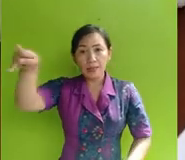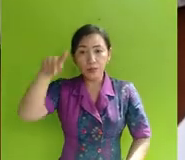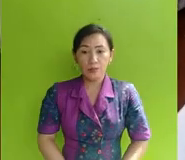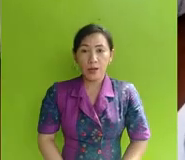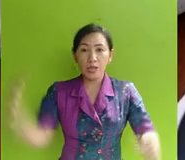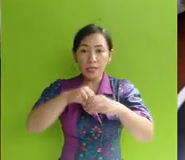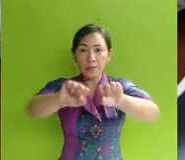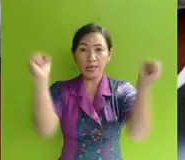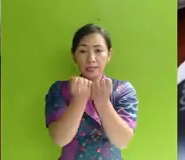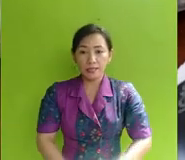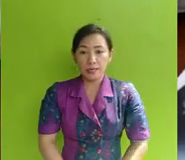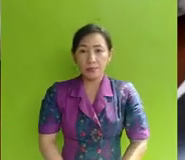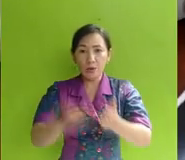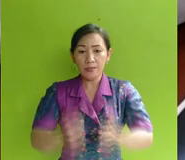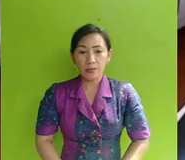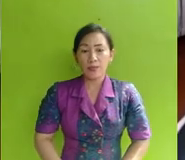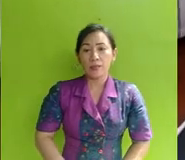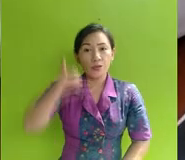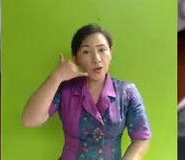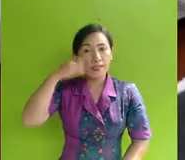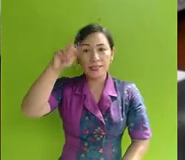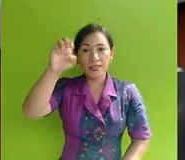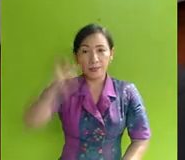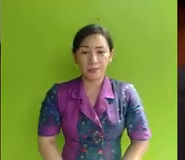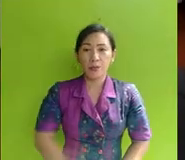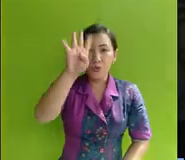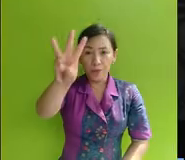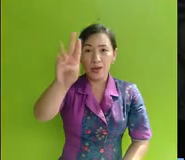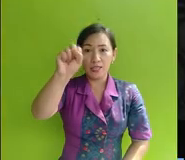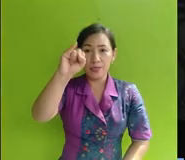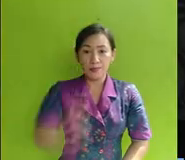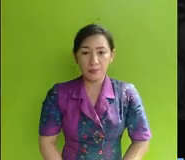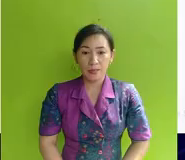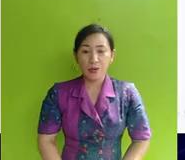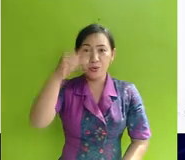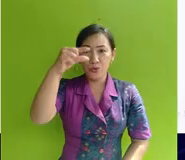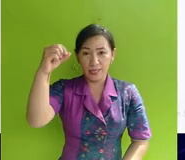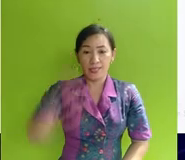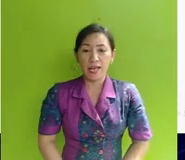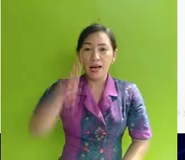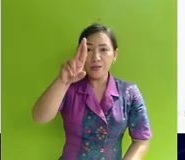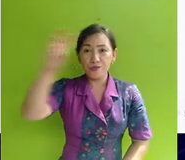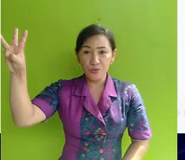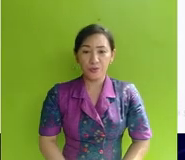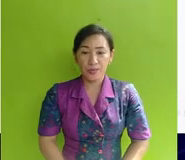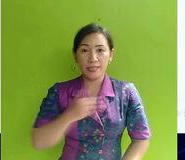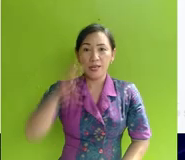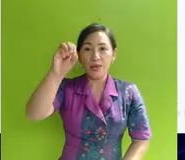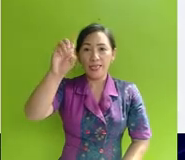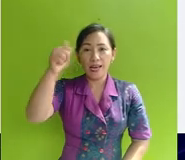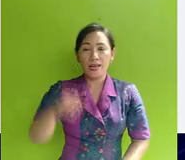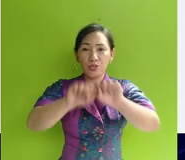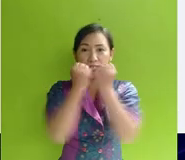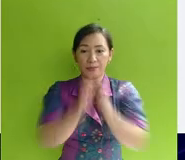untuk memantau masukan masyarakat melalui call center, web resmi, Google Review, dan media